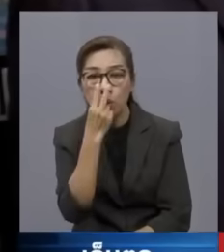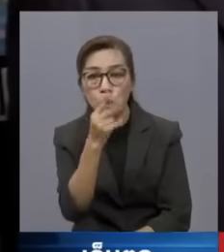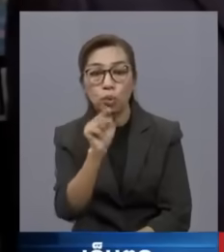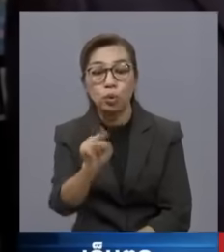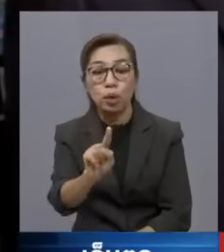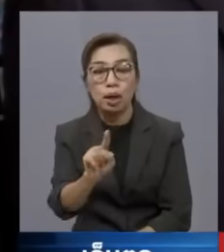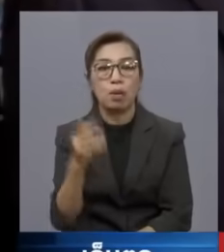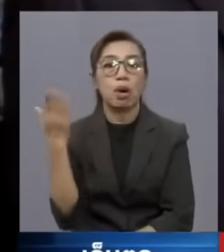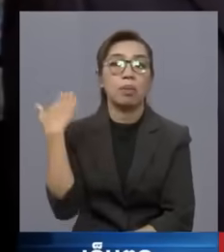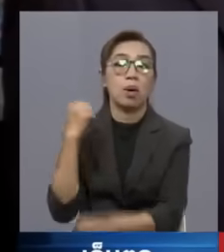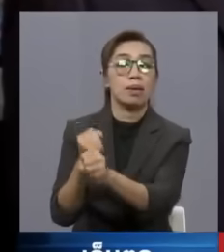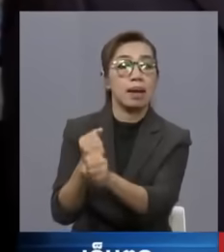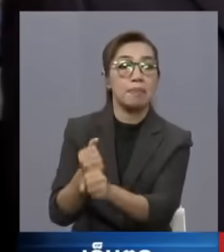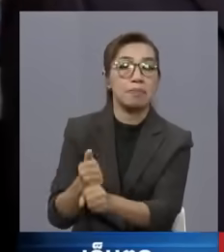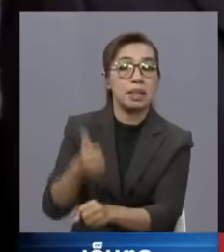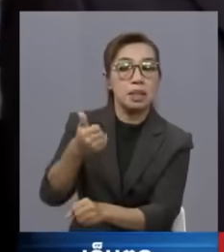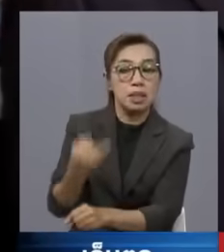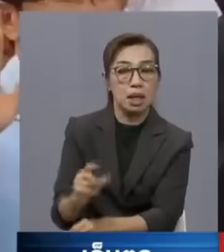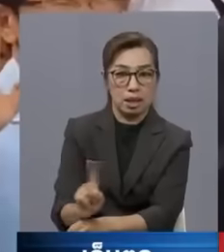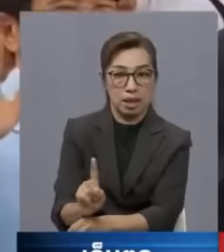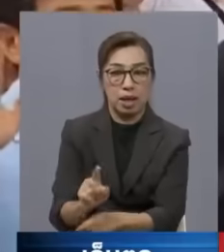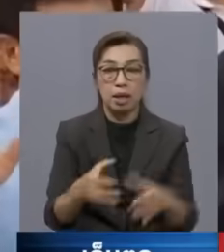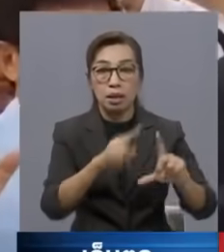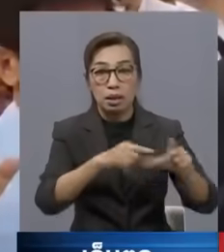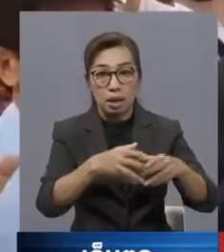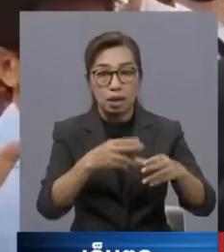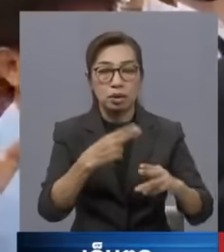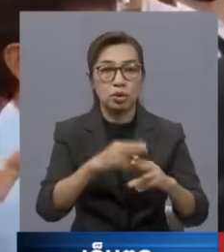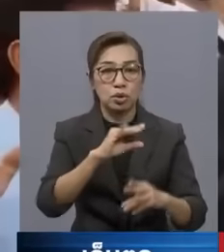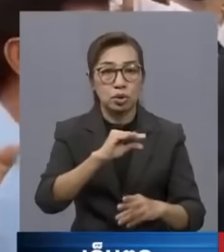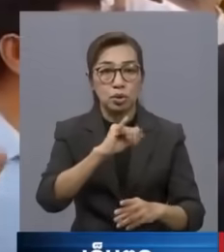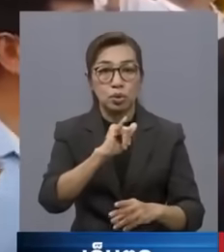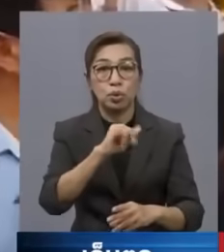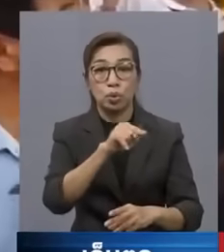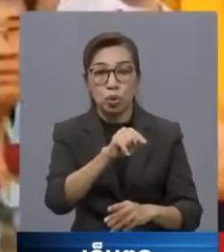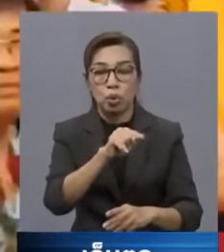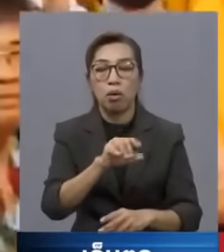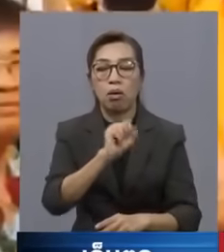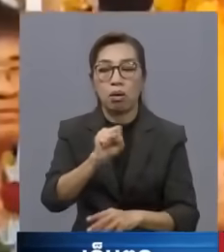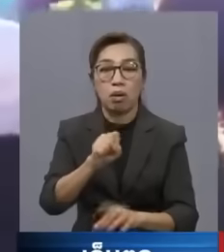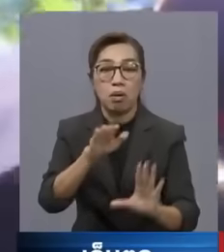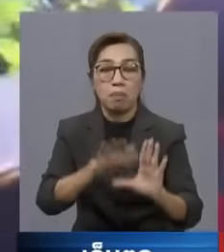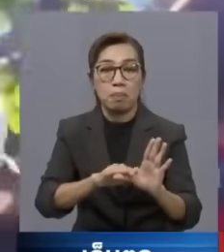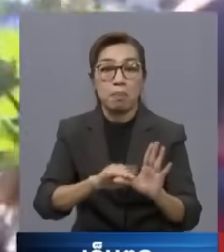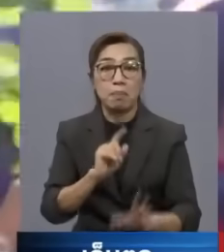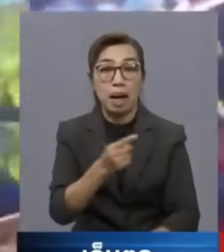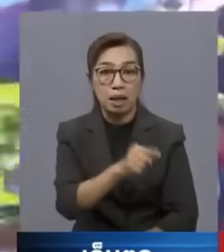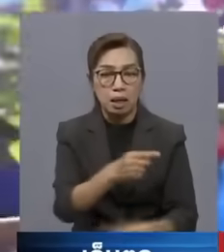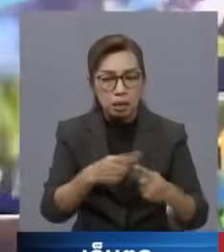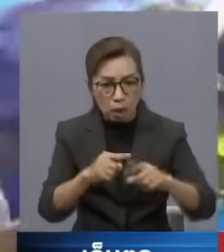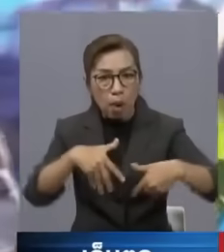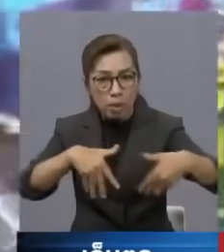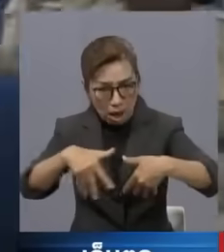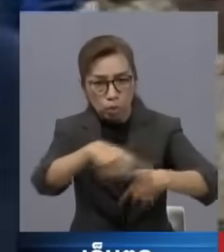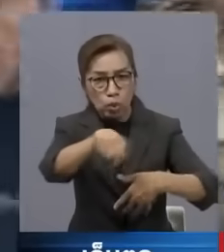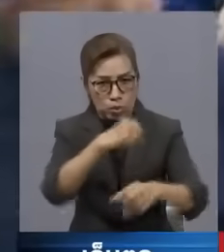อยู่กับที่ผลงานเก่าของตัวเองส่วนคุณโยพงศธรจากก้าวไกลแม้มารับไม้แทนคุณไอซ์ระยองแต่ถือเป็นคนทำงานในพื้นที่ต้อง